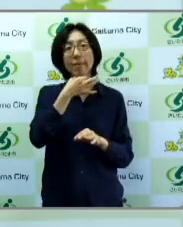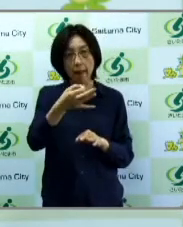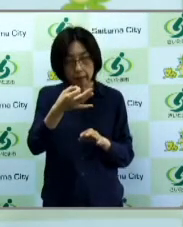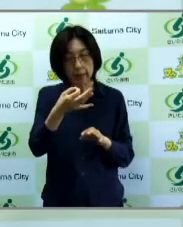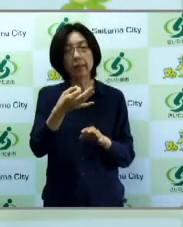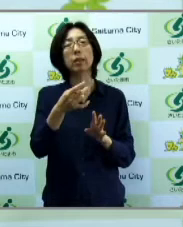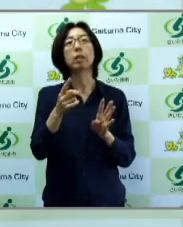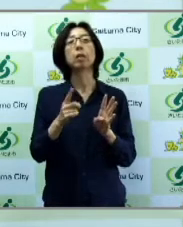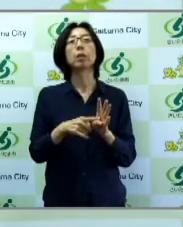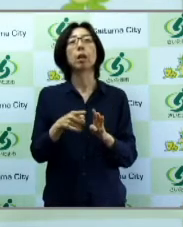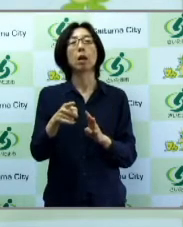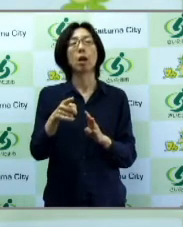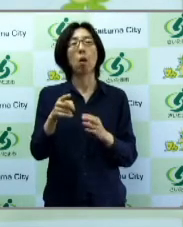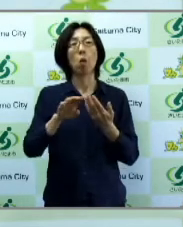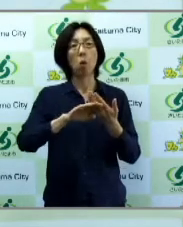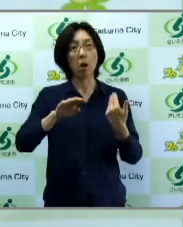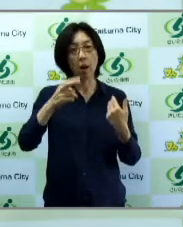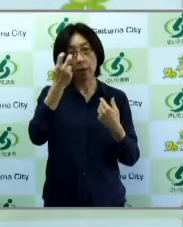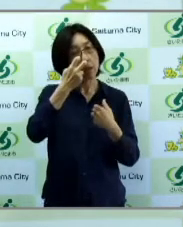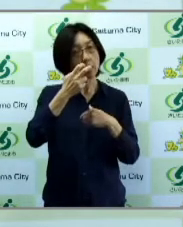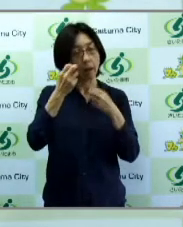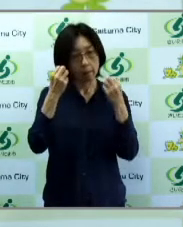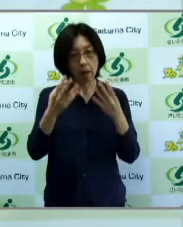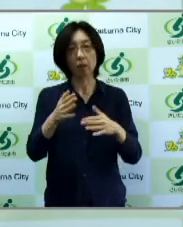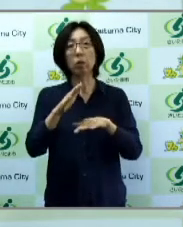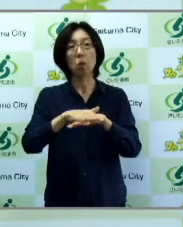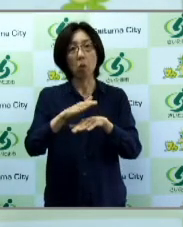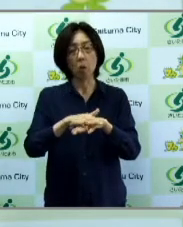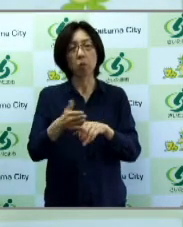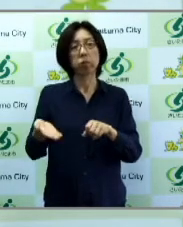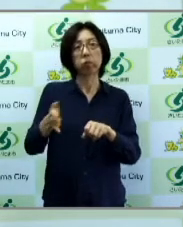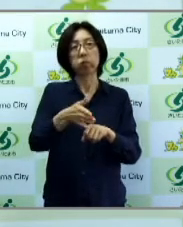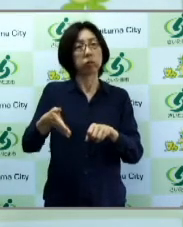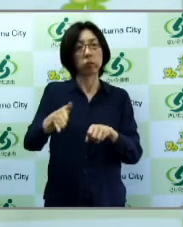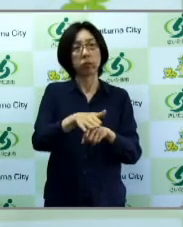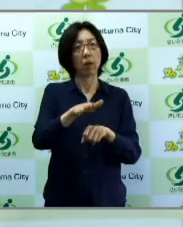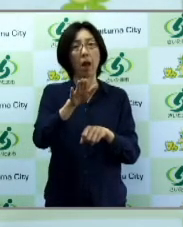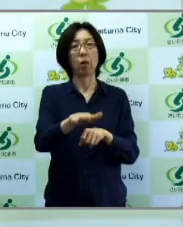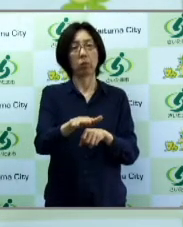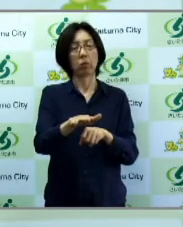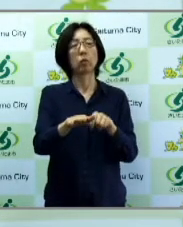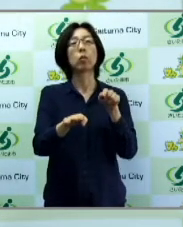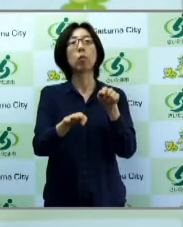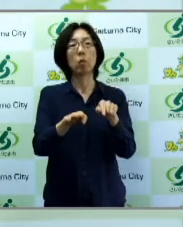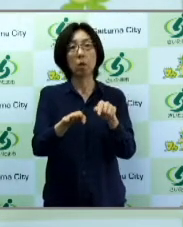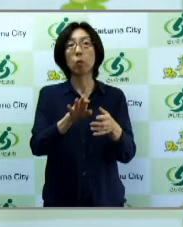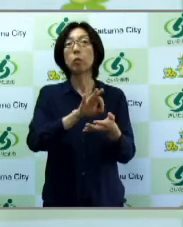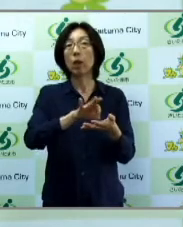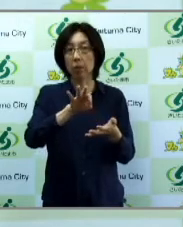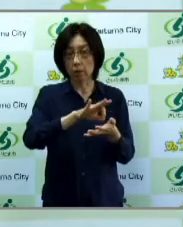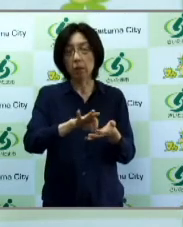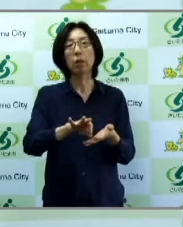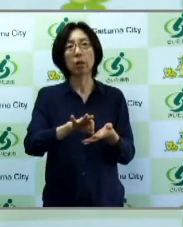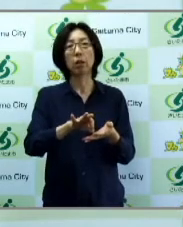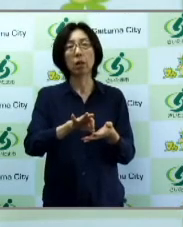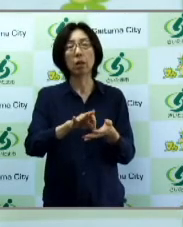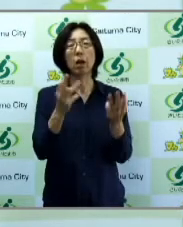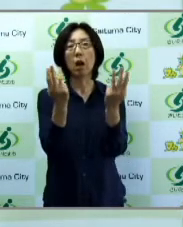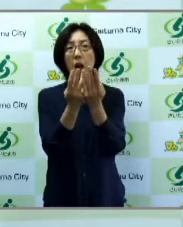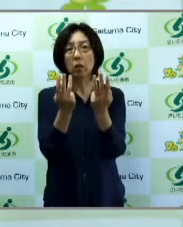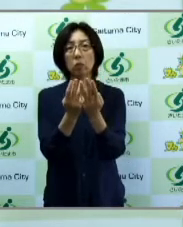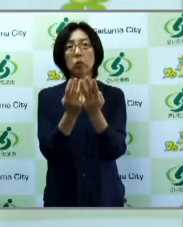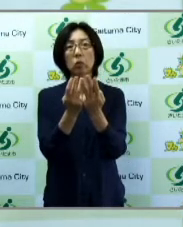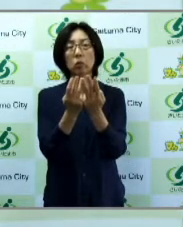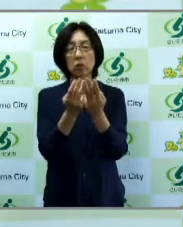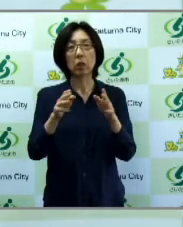新しい検査のやり方も含めて、そういったものもやはり、こう連動していく形で増やしていく必要が出